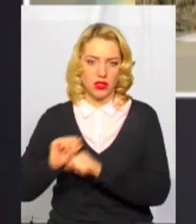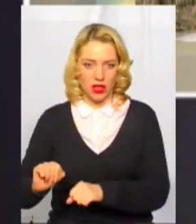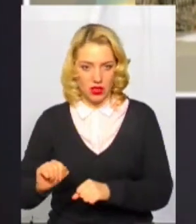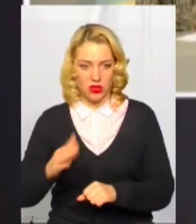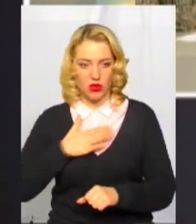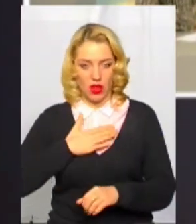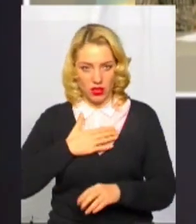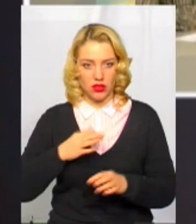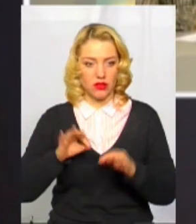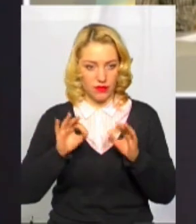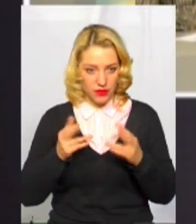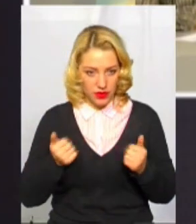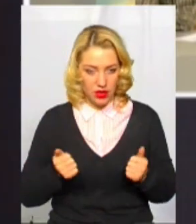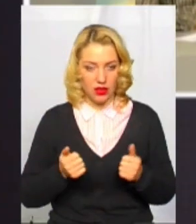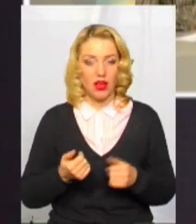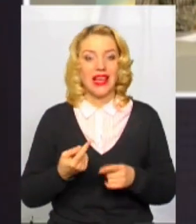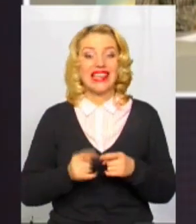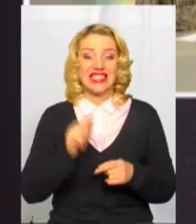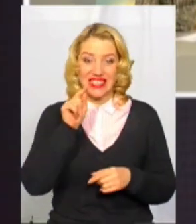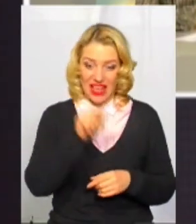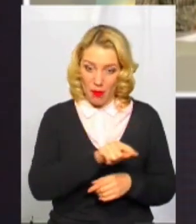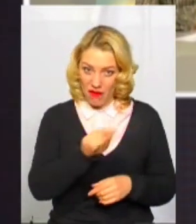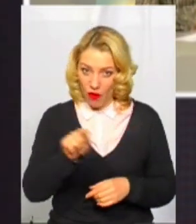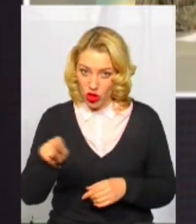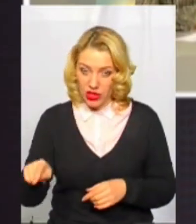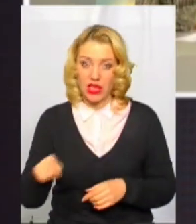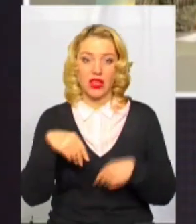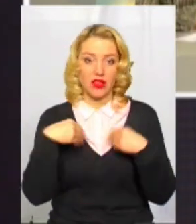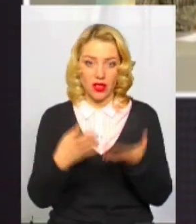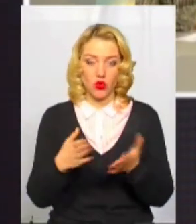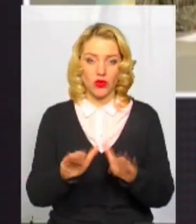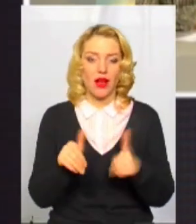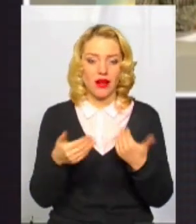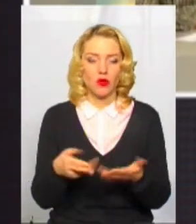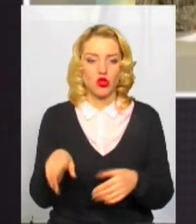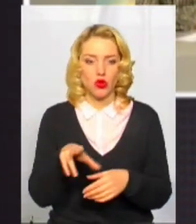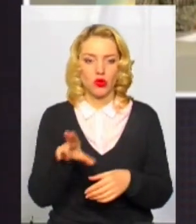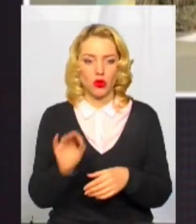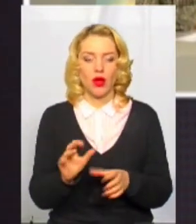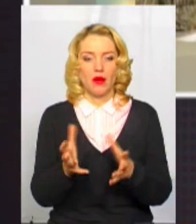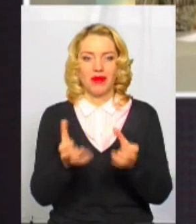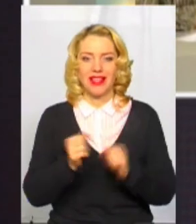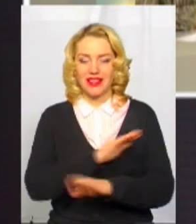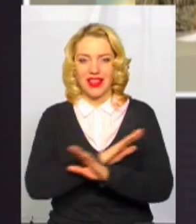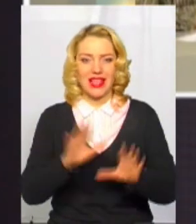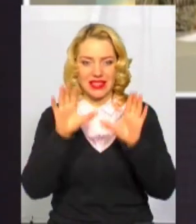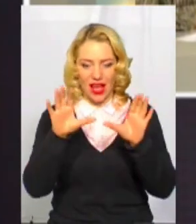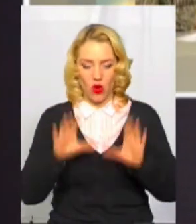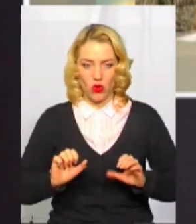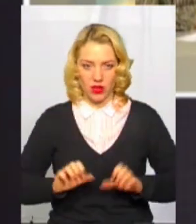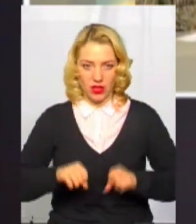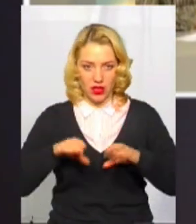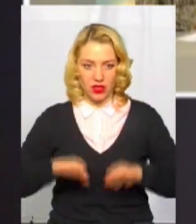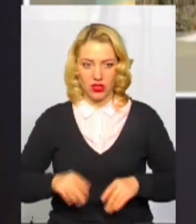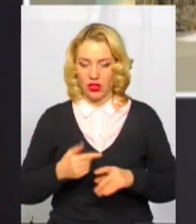працівники входять. Да? Якщо саме вони надають рекомендації по прийняттю незаконних рішень. Так, але вони не можуть